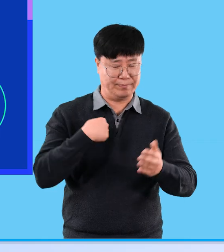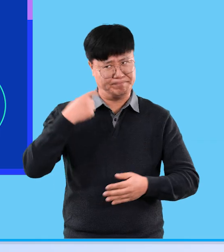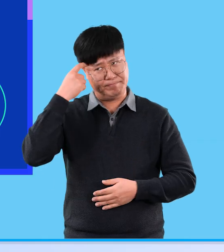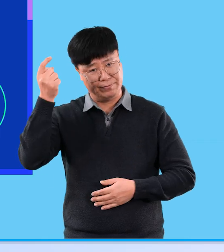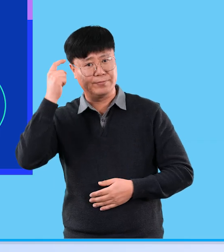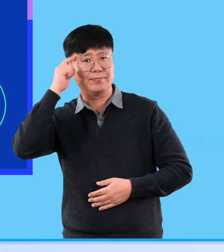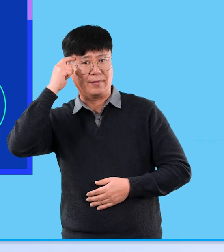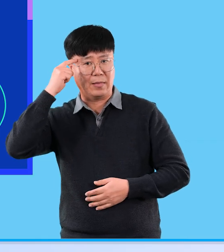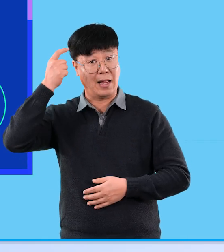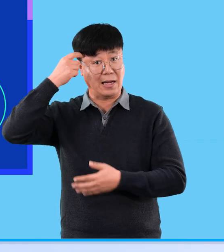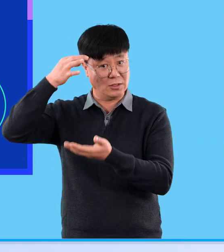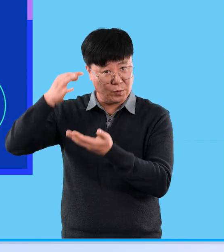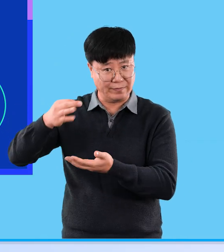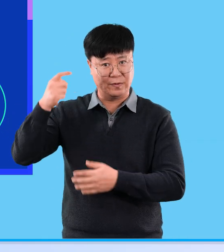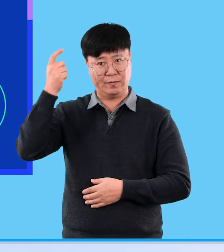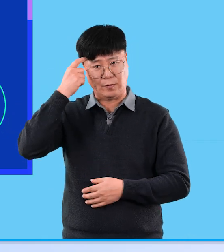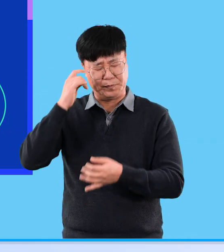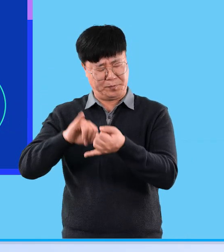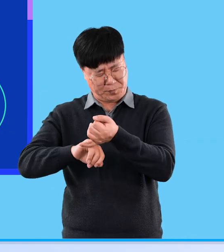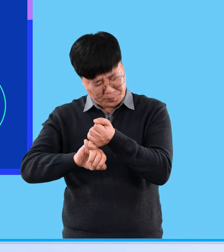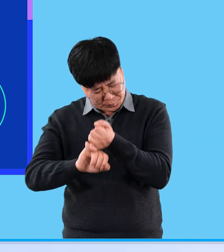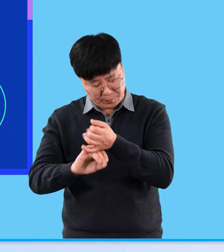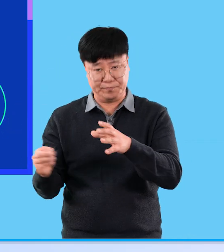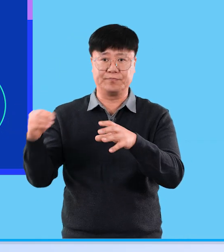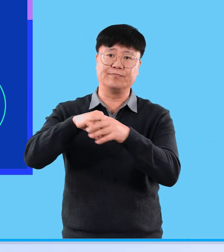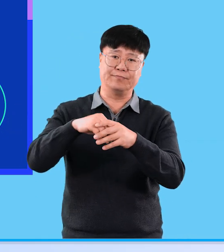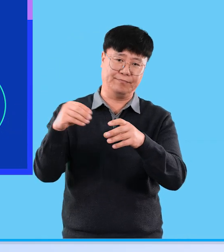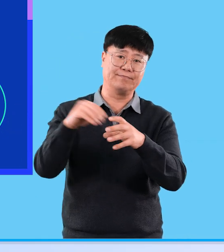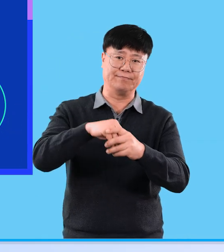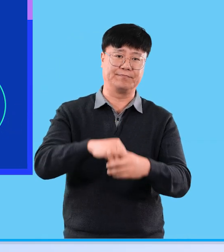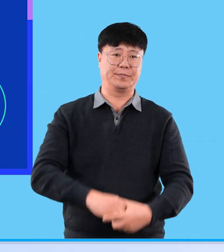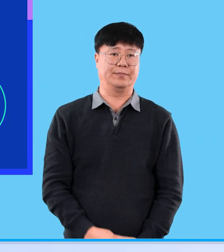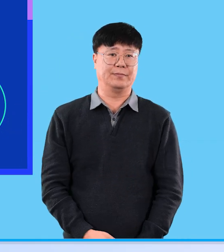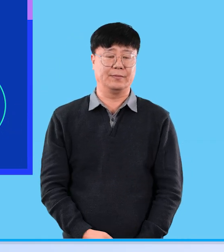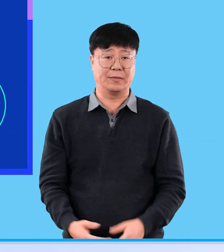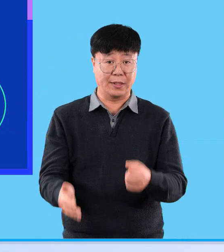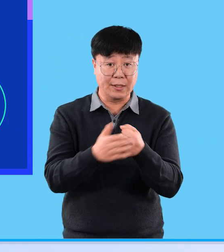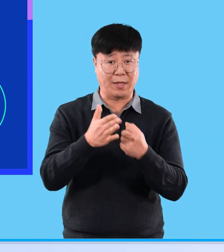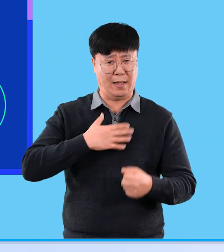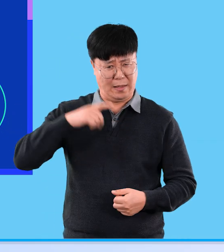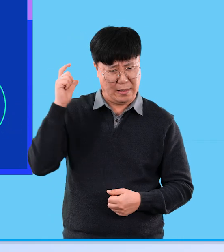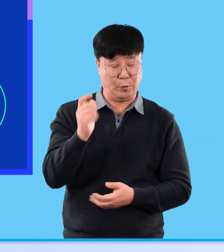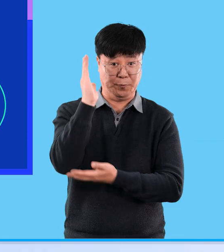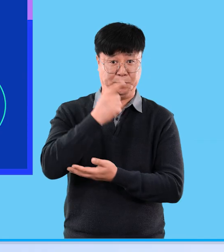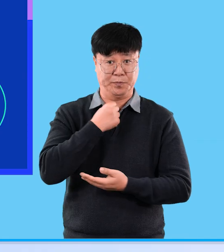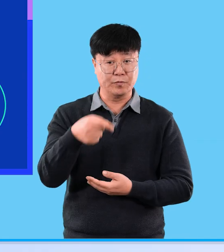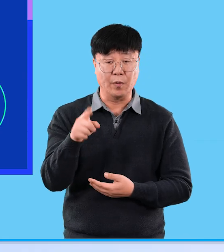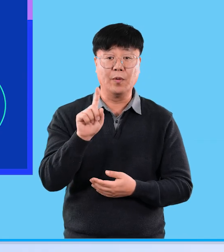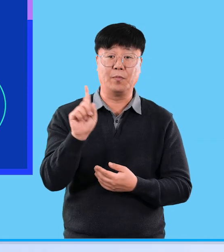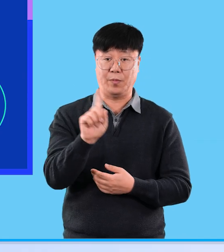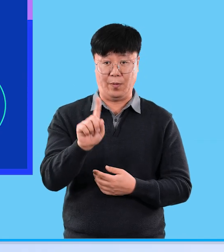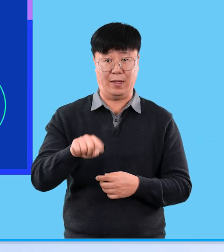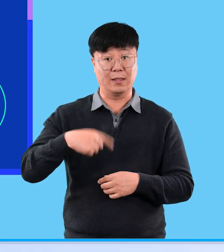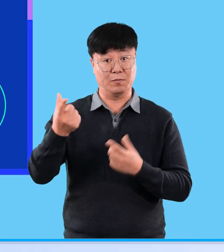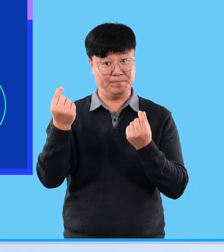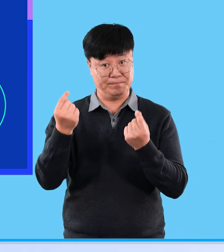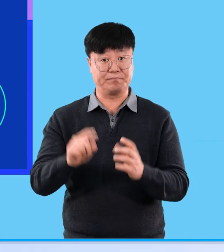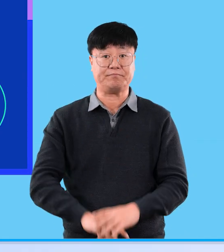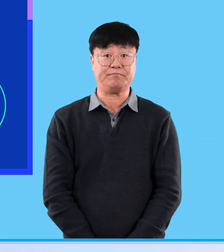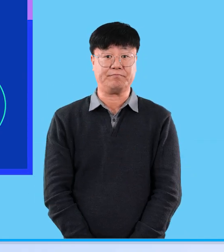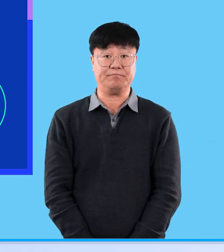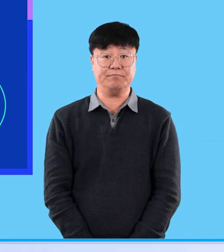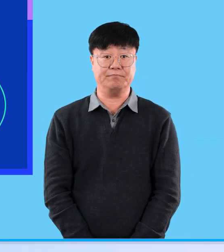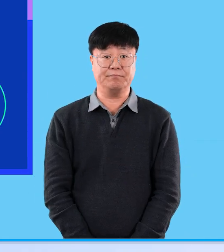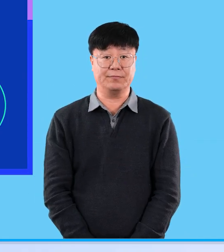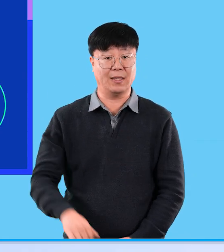창작자의 세계관과 정신이 반드시 담겨야 합니다. 따라서 제가 강조드리고 싶은 점은 다음과